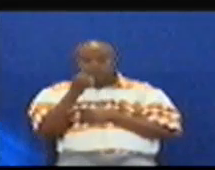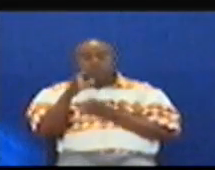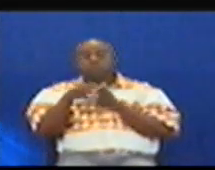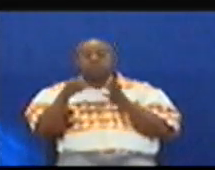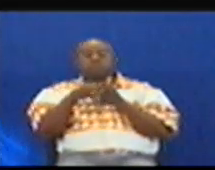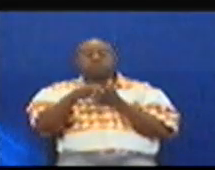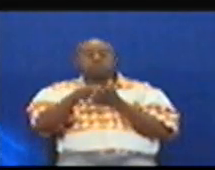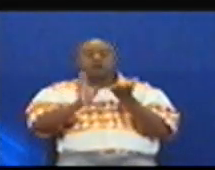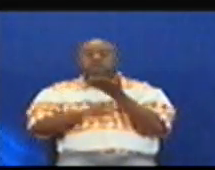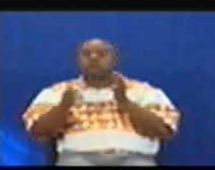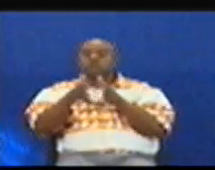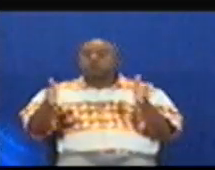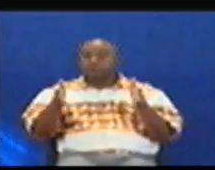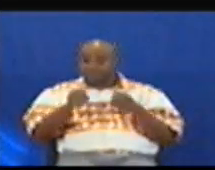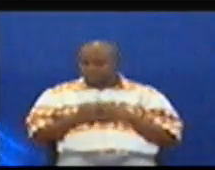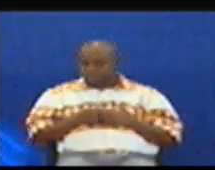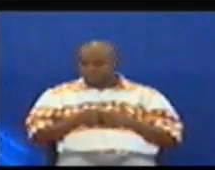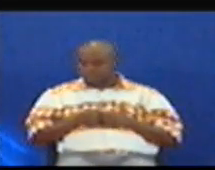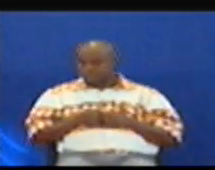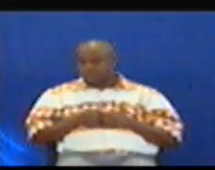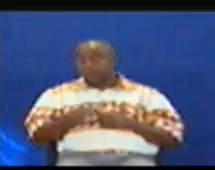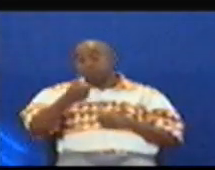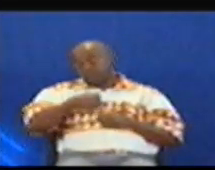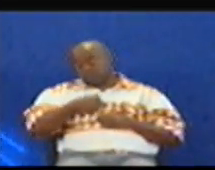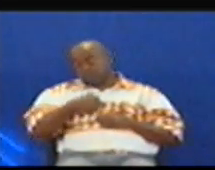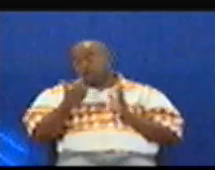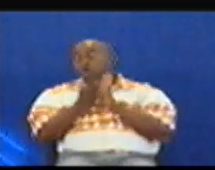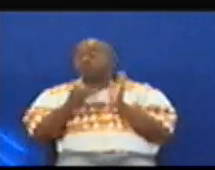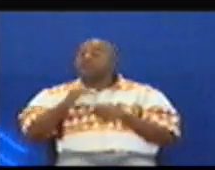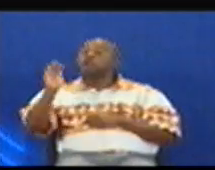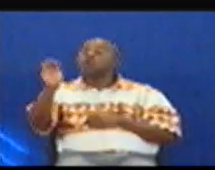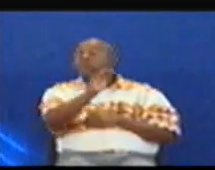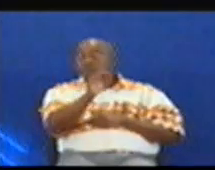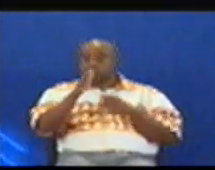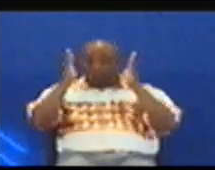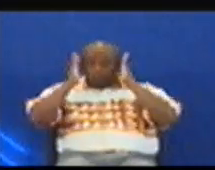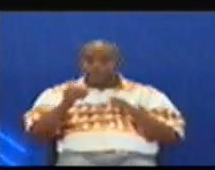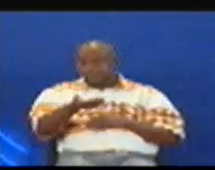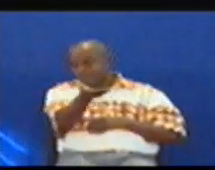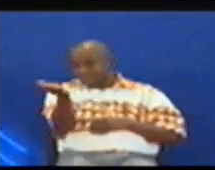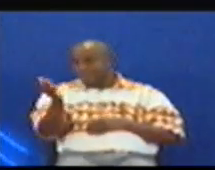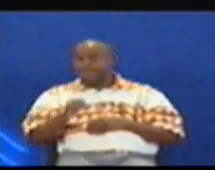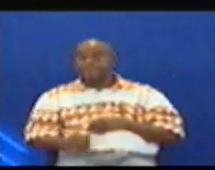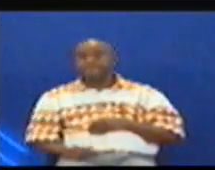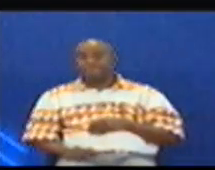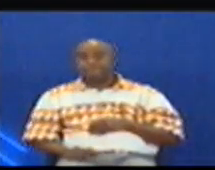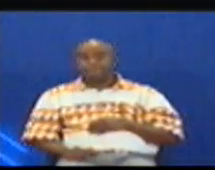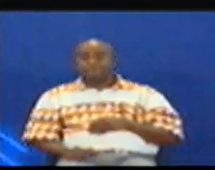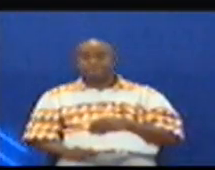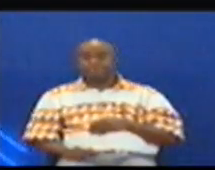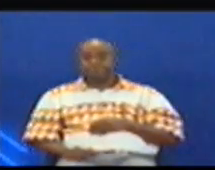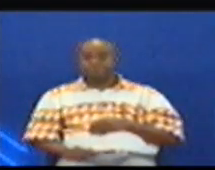kujitokeza. Mheshimiwa Spika, ninaomba nilipe taarifa bunge lako tukufu ya kwamba kwa mujibu